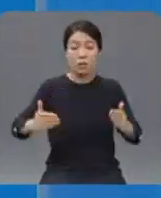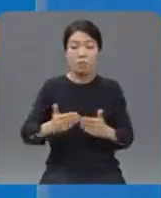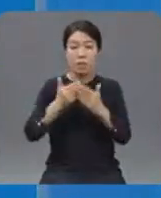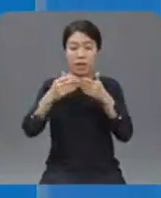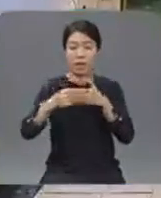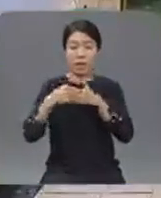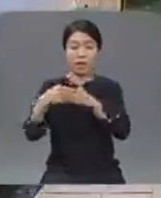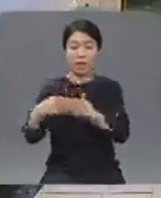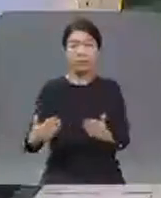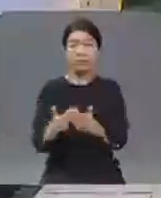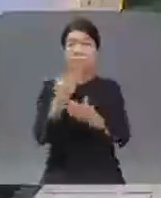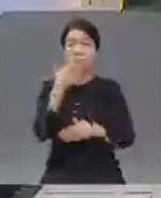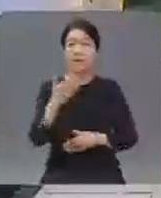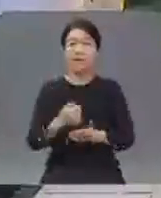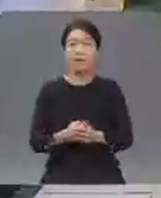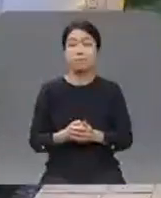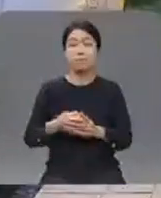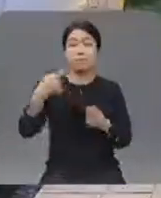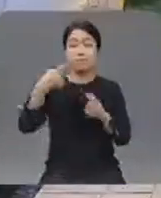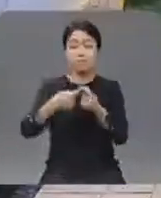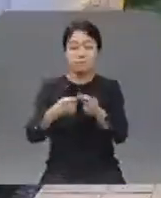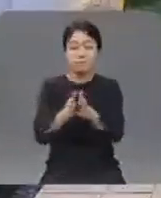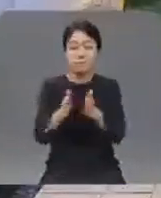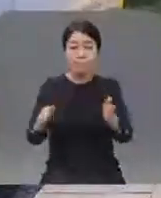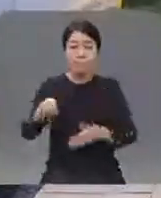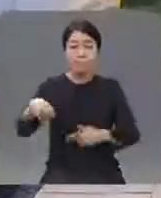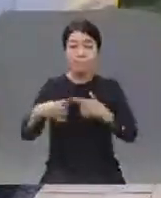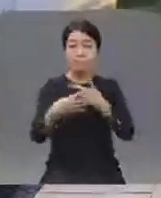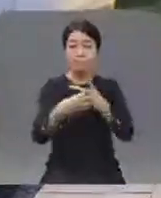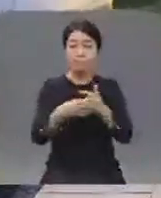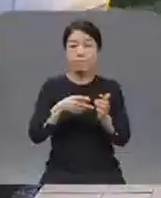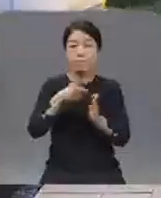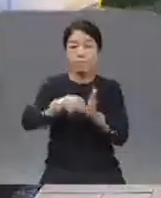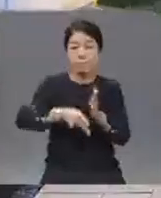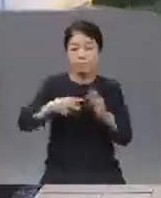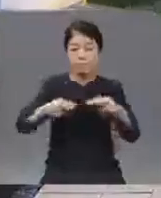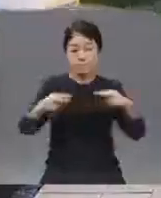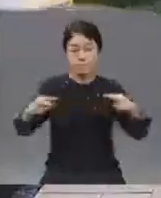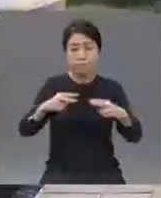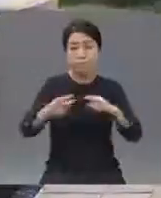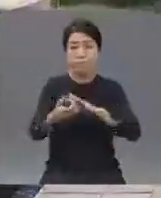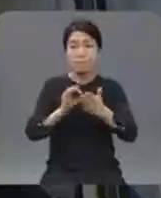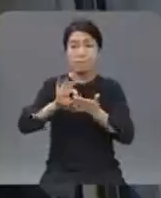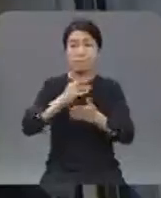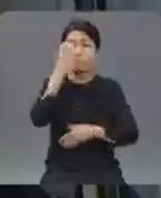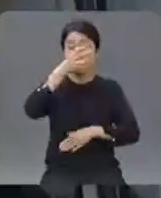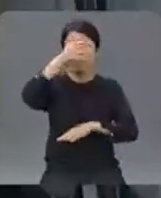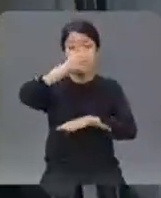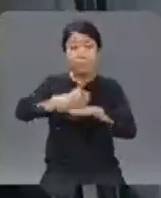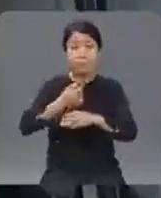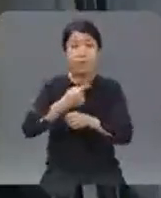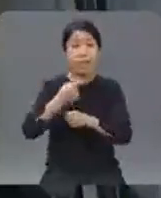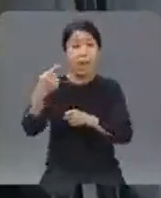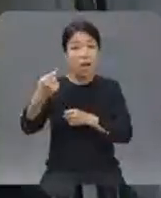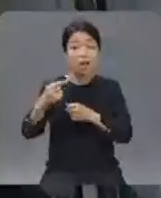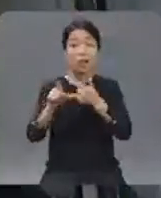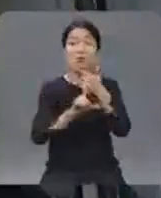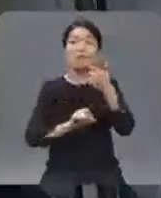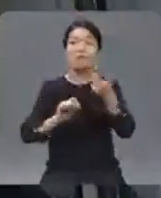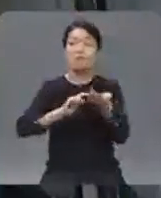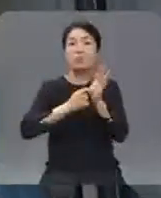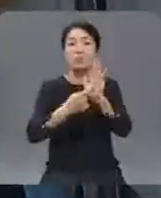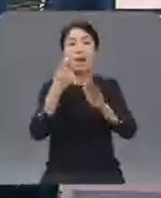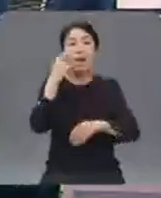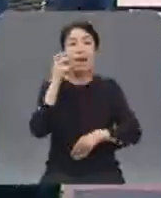균형발전축으로 첫 단추를 깰 광주 나주간 광역철도의 예타조사 결과는 1년 뒤인 내년